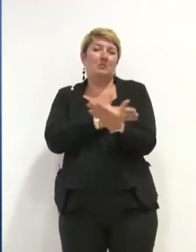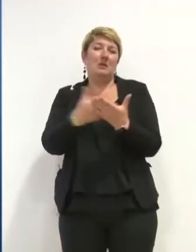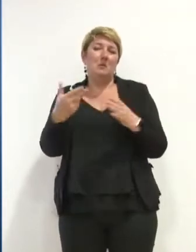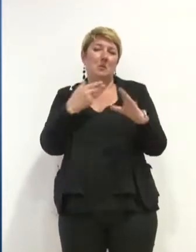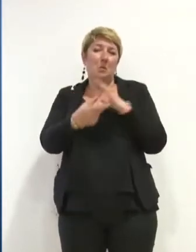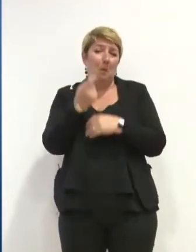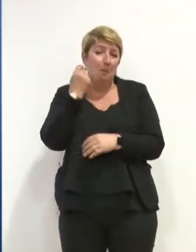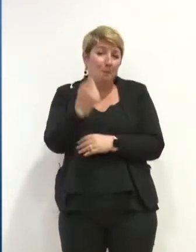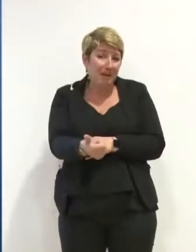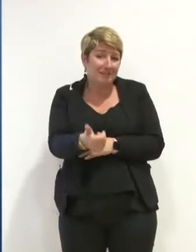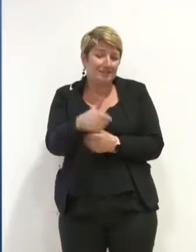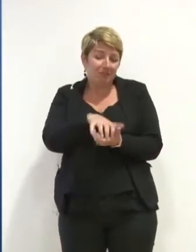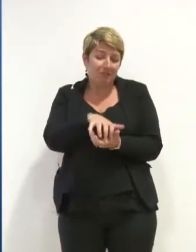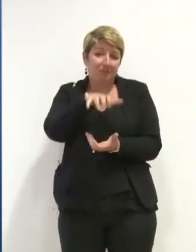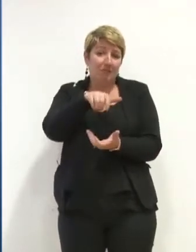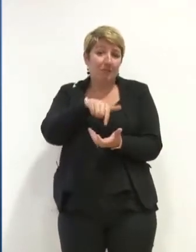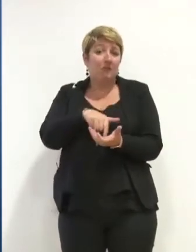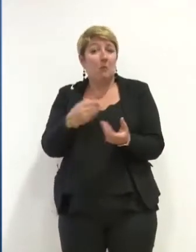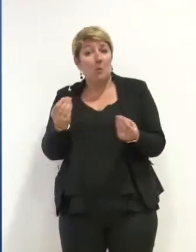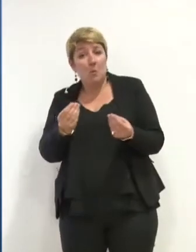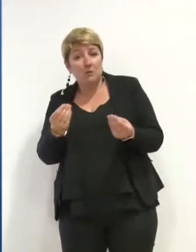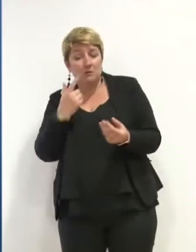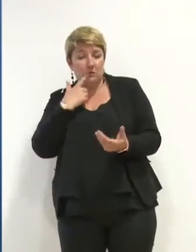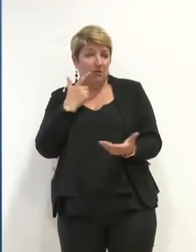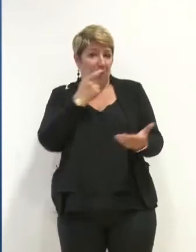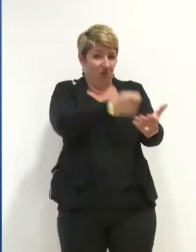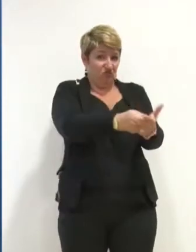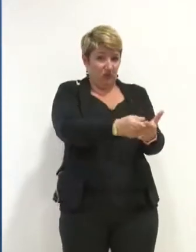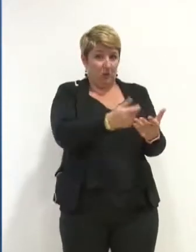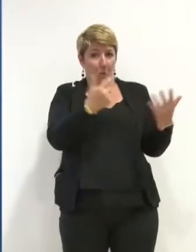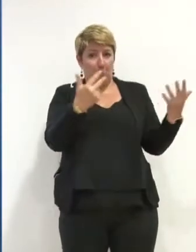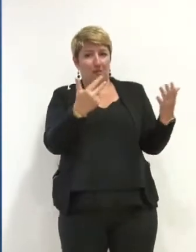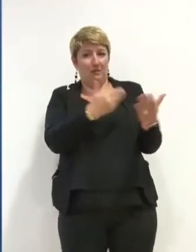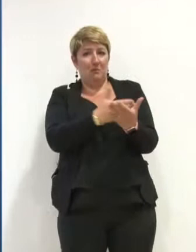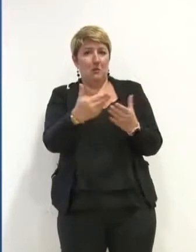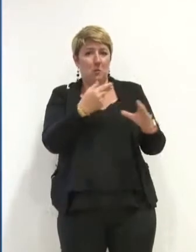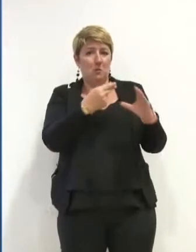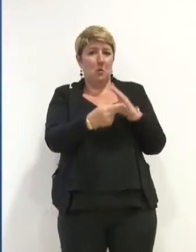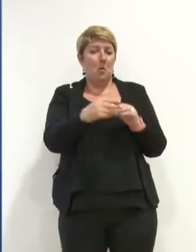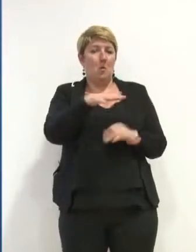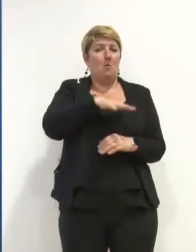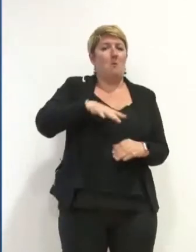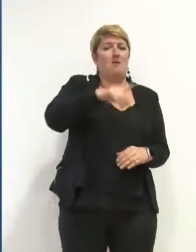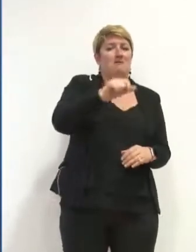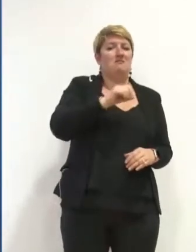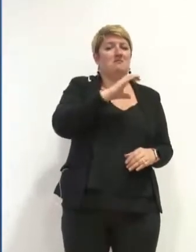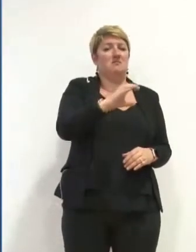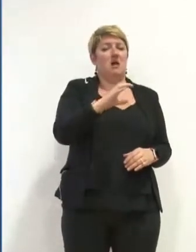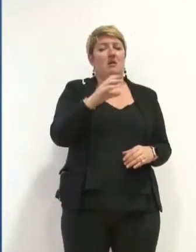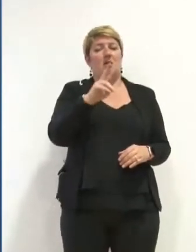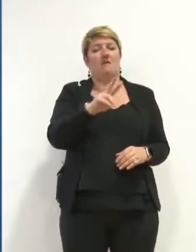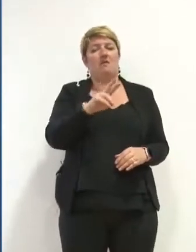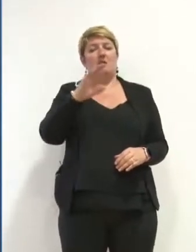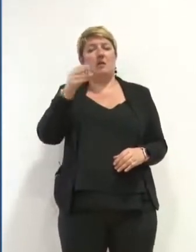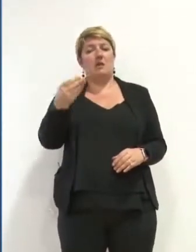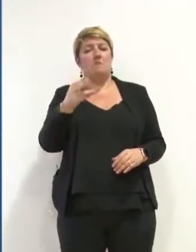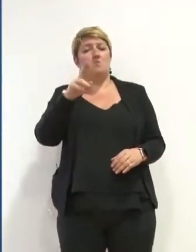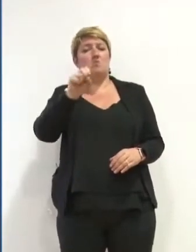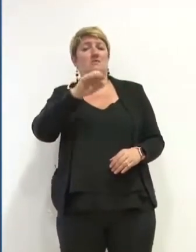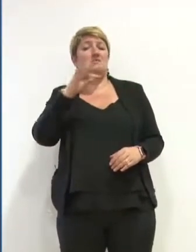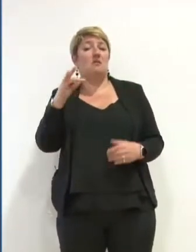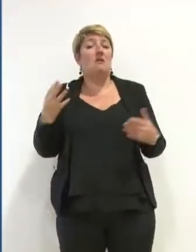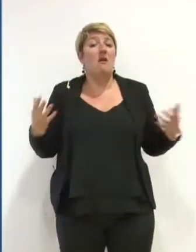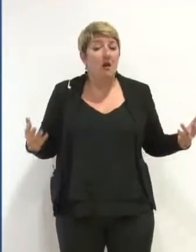sont-ils devenus si l'on inclut l'achat pour un peu plus de 8 millions d'euros de la ZAC de Vigny-Musset? Donc, quel est le chiffre réel